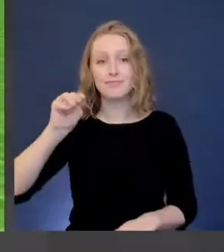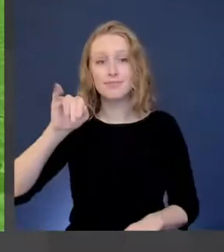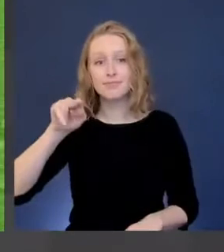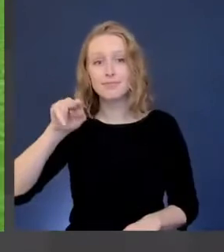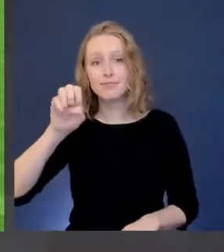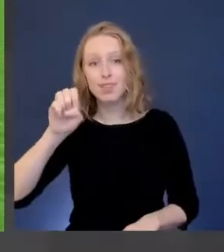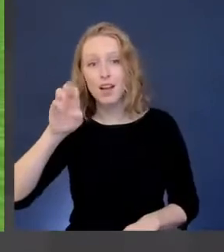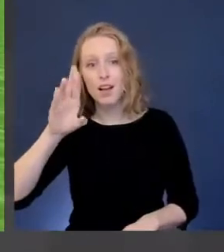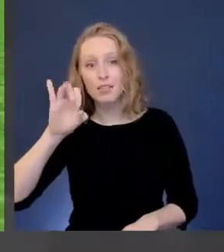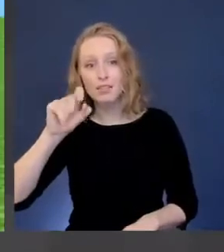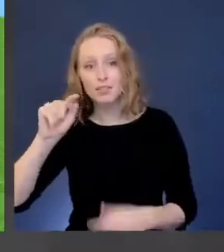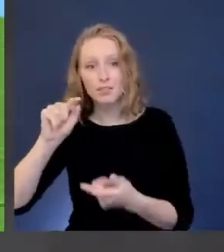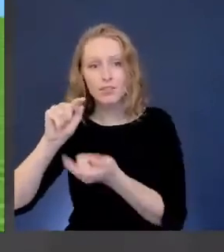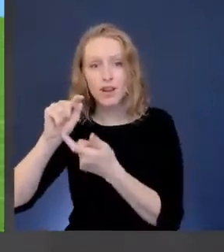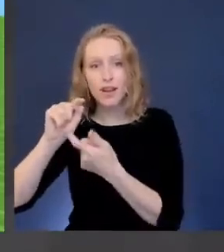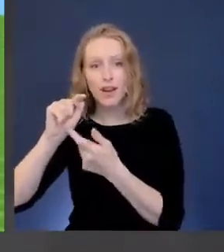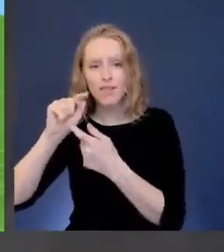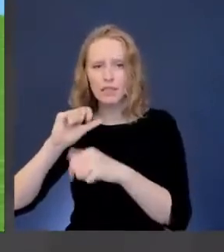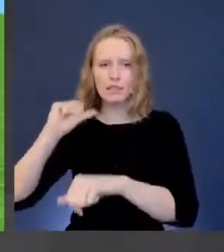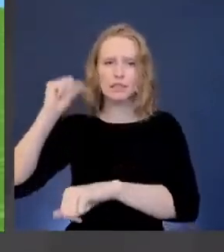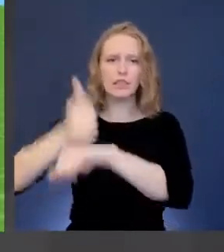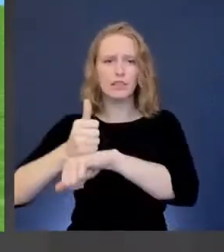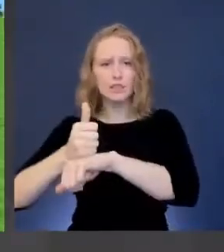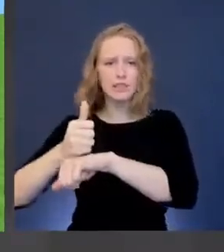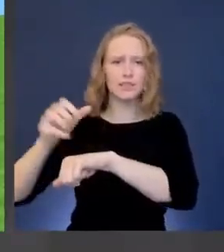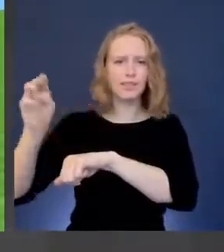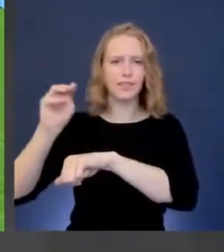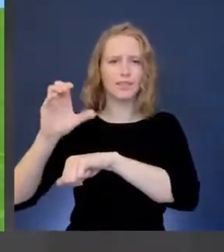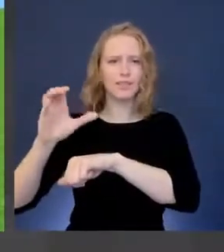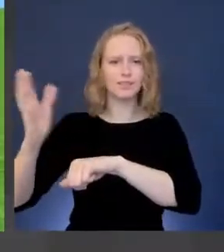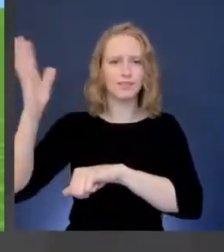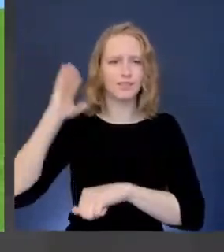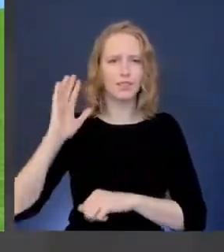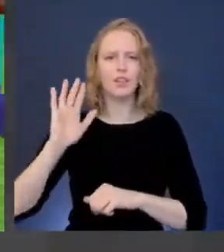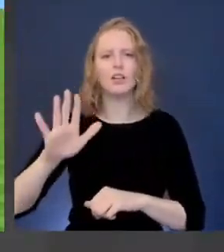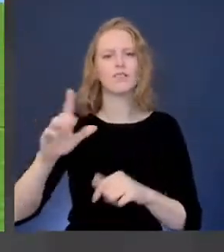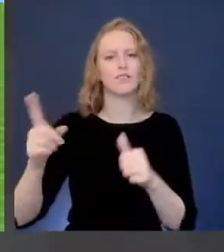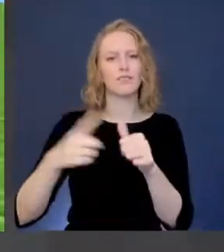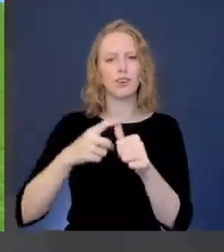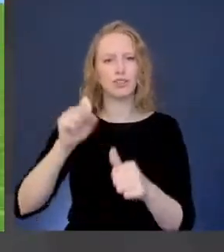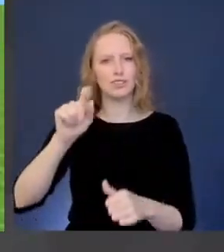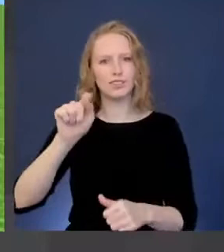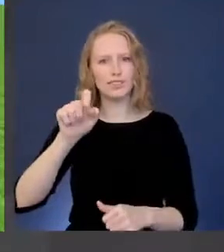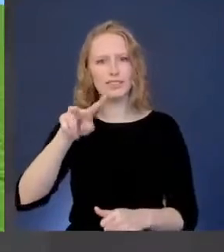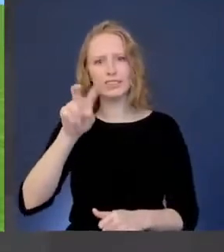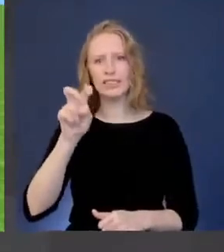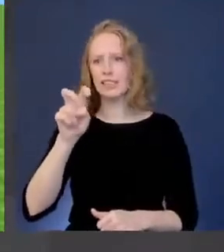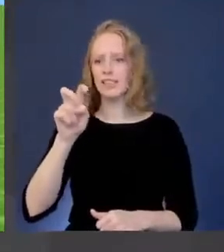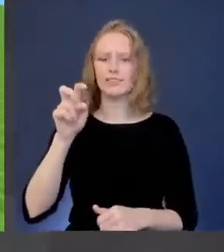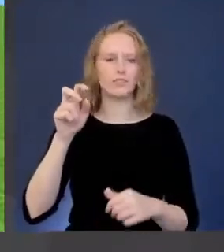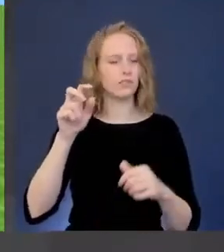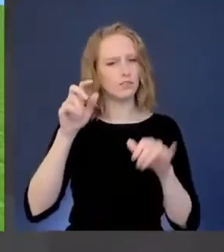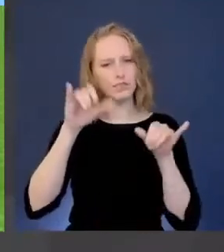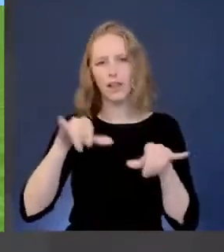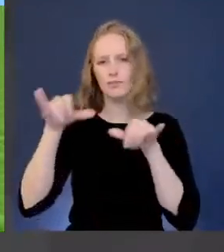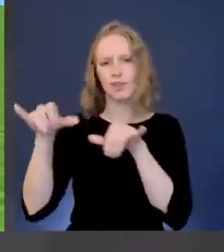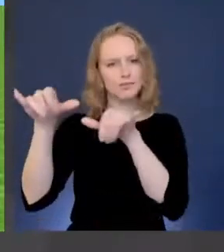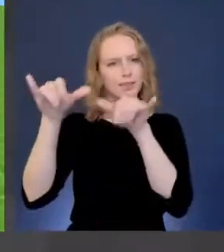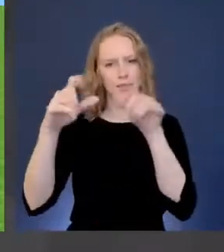Minecraft. Podías poner nada más piedra, había estos Steve por todo el mundo corriendo